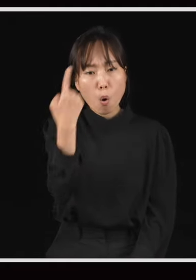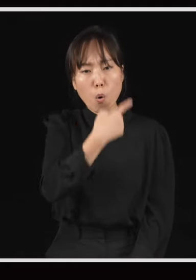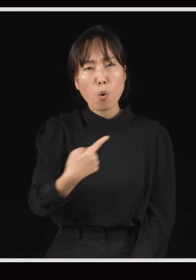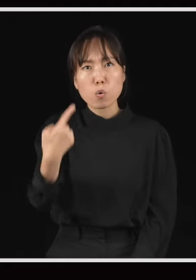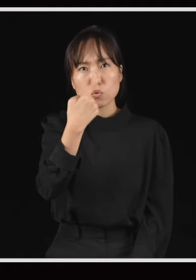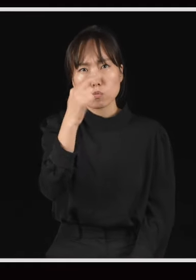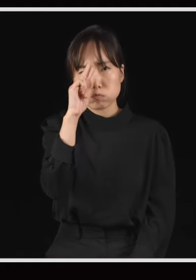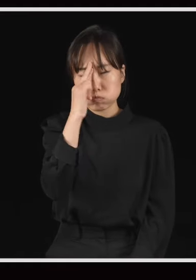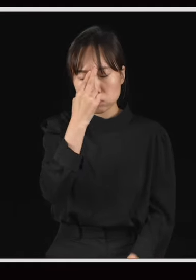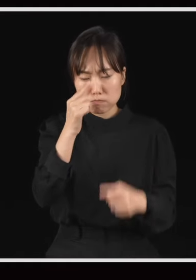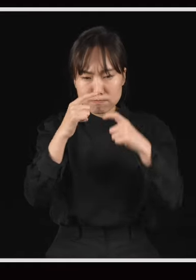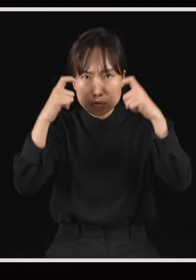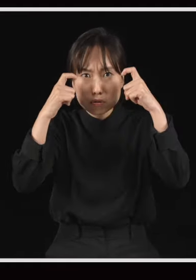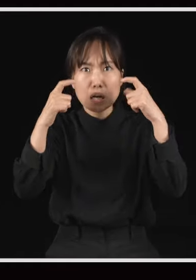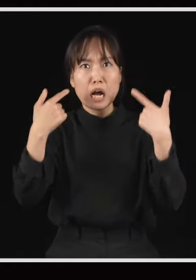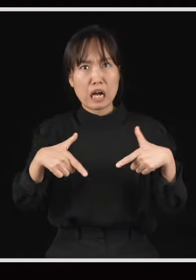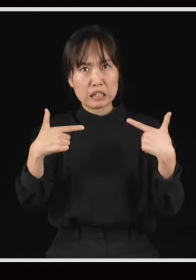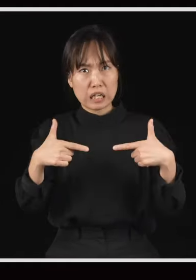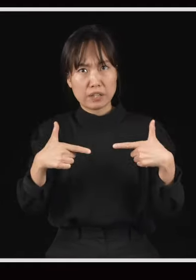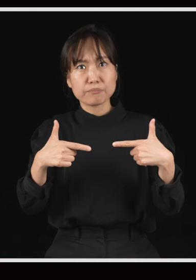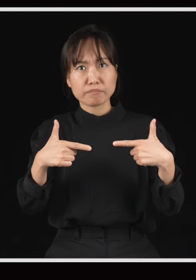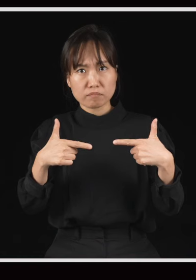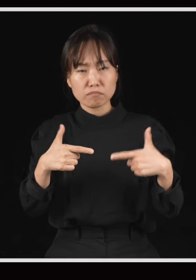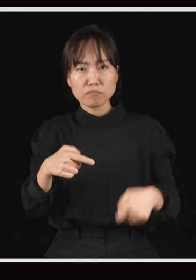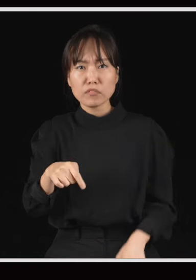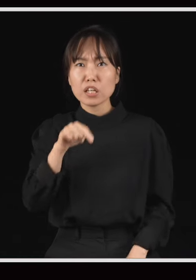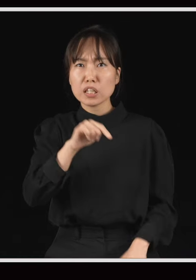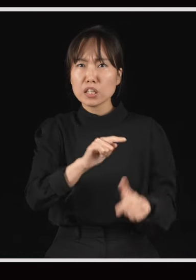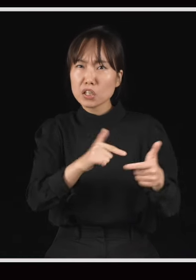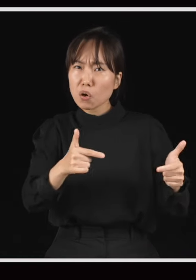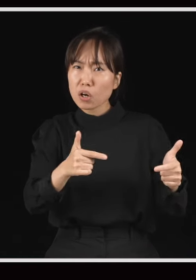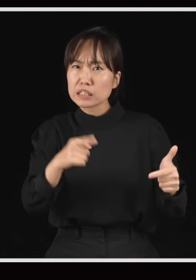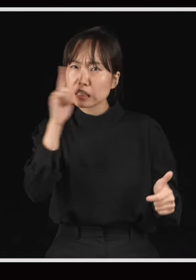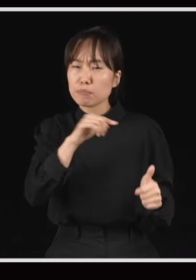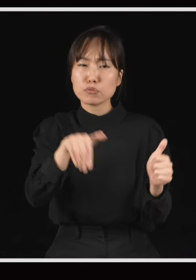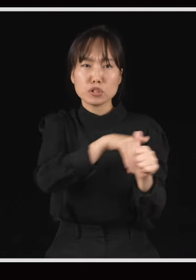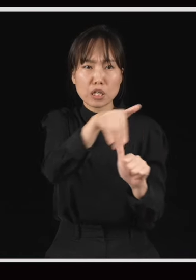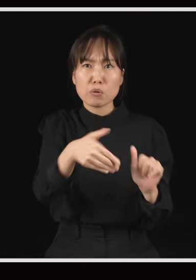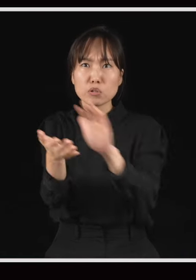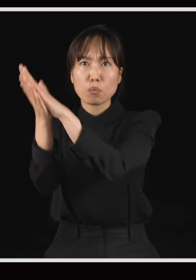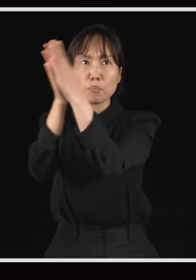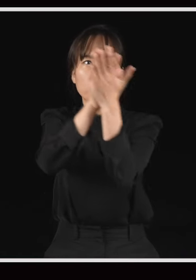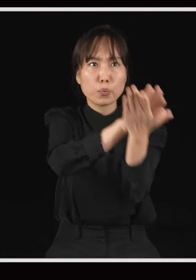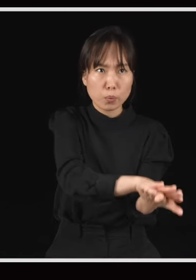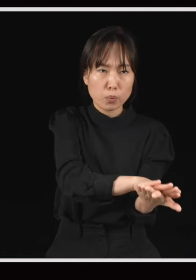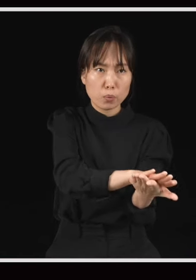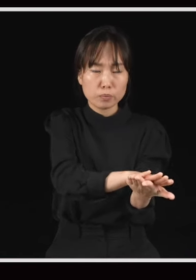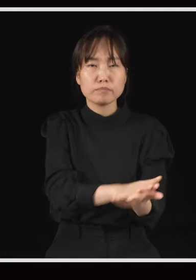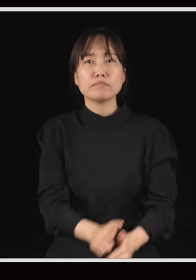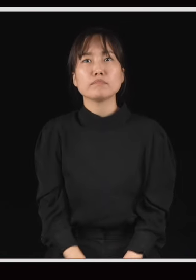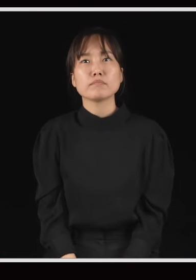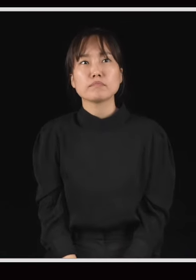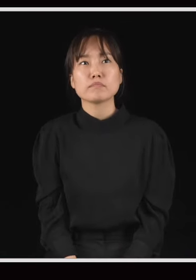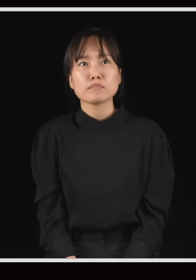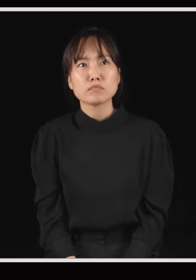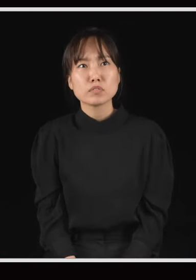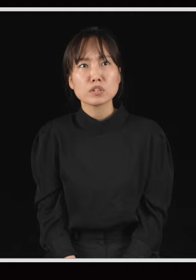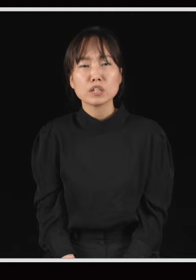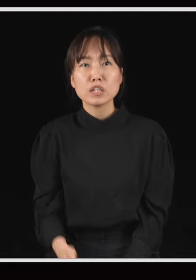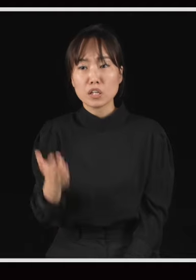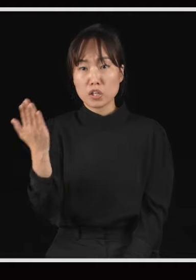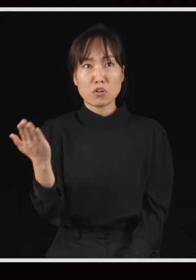된다고 말씀드렸는데 그거랑 그런 방향으로 우리를 자꾸 끌고 가는데 이 공을